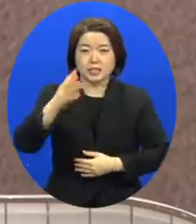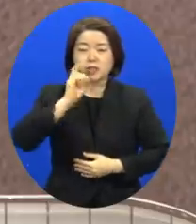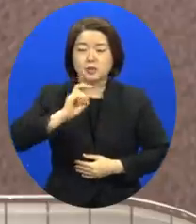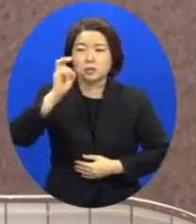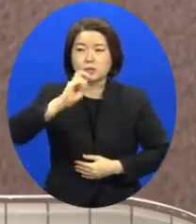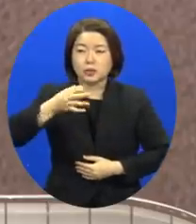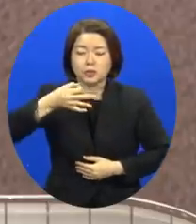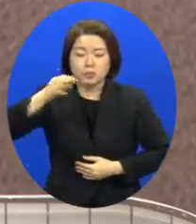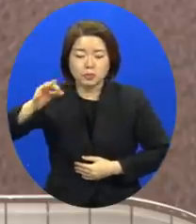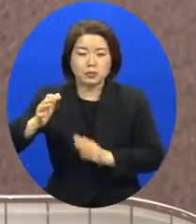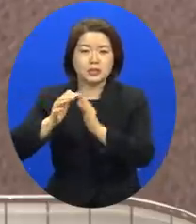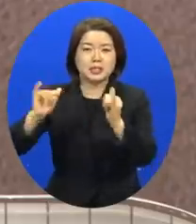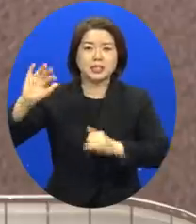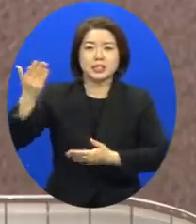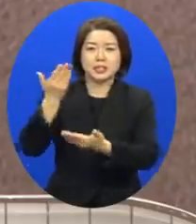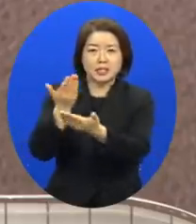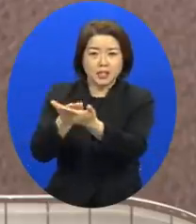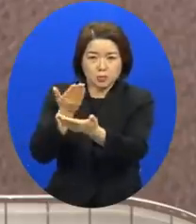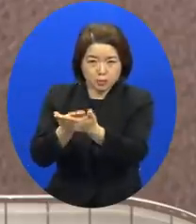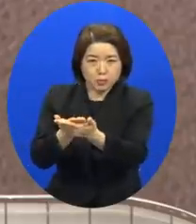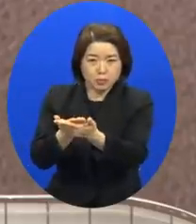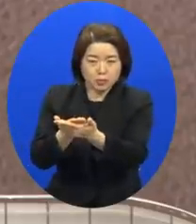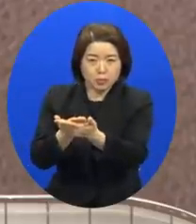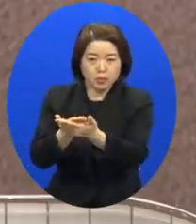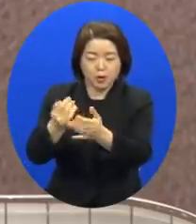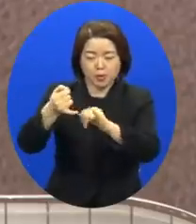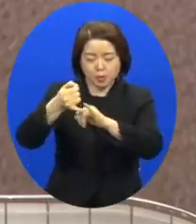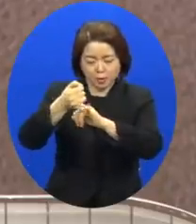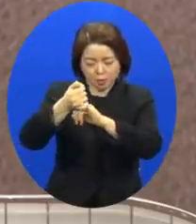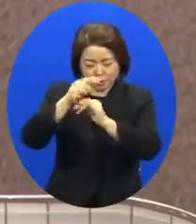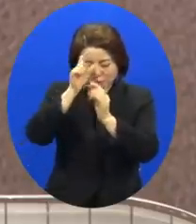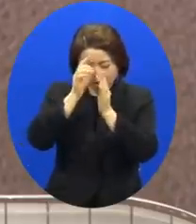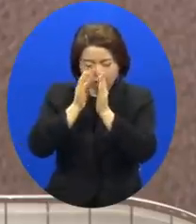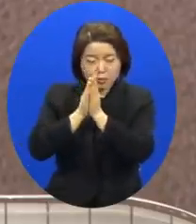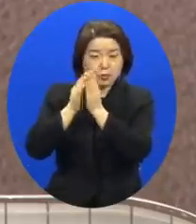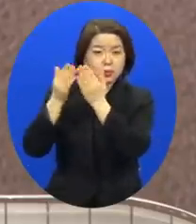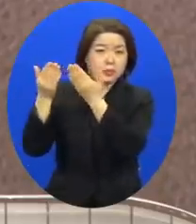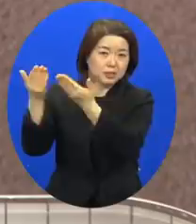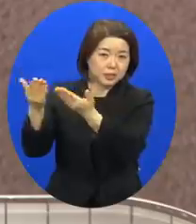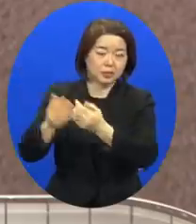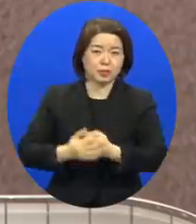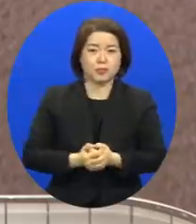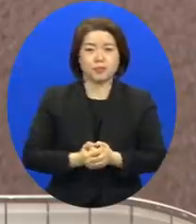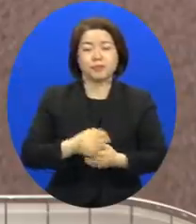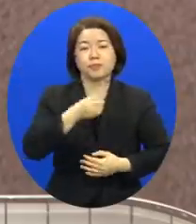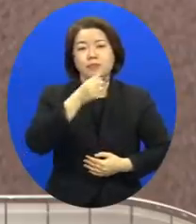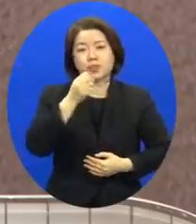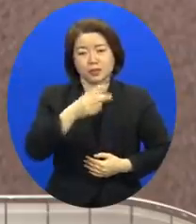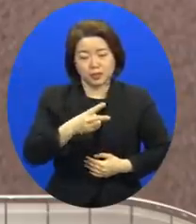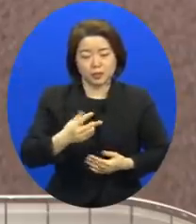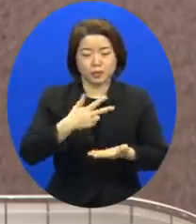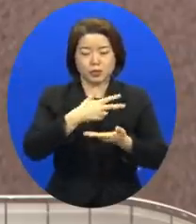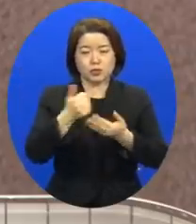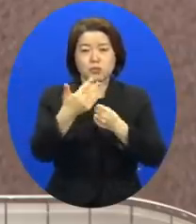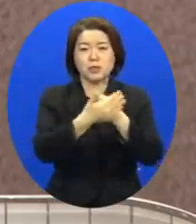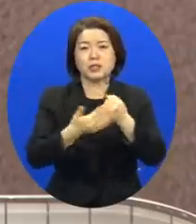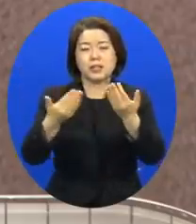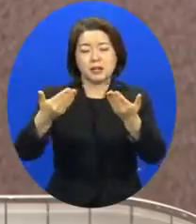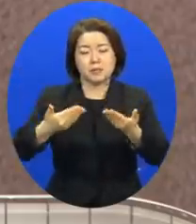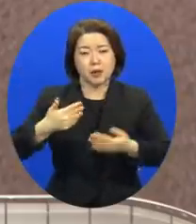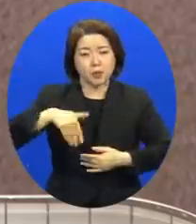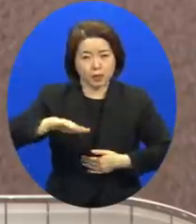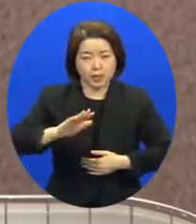주옵소서 라고 걷기도 하고 그리고 주님의 은혜를 받고 가시게 되기를